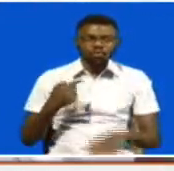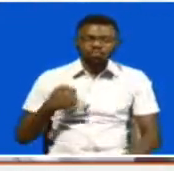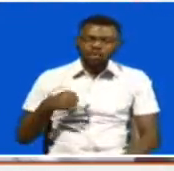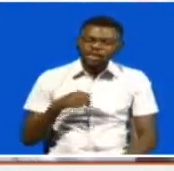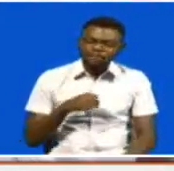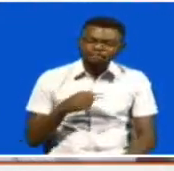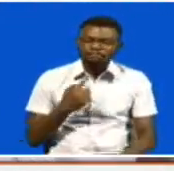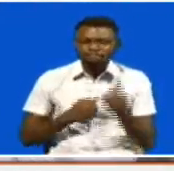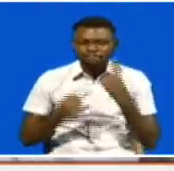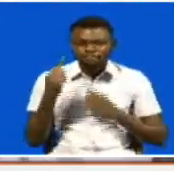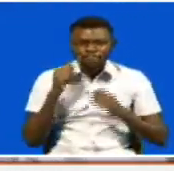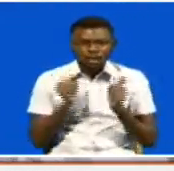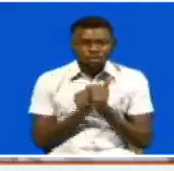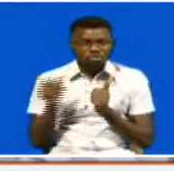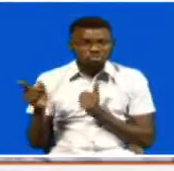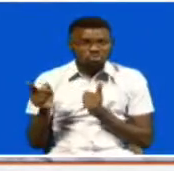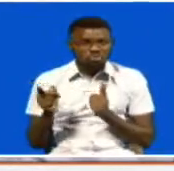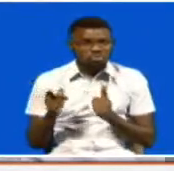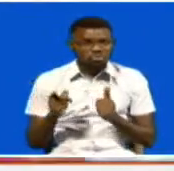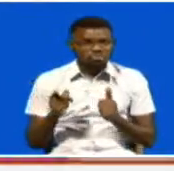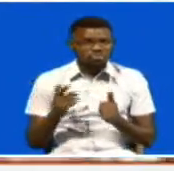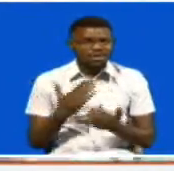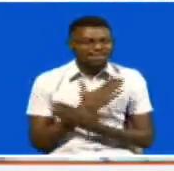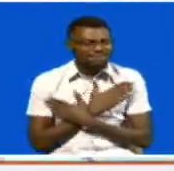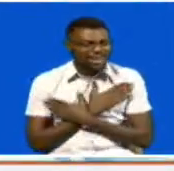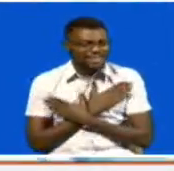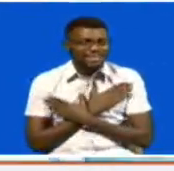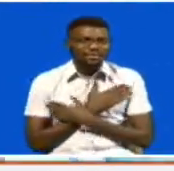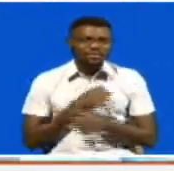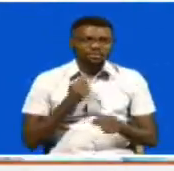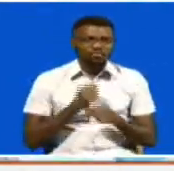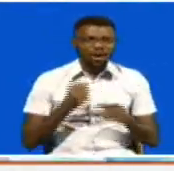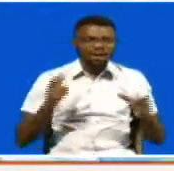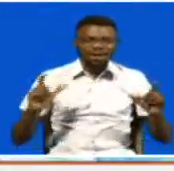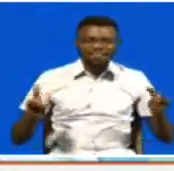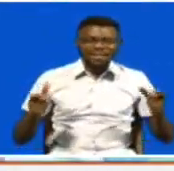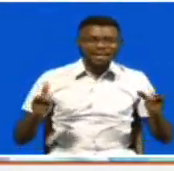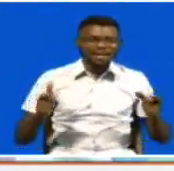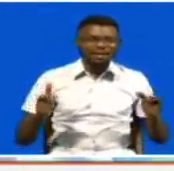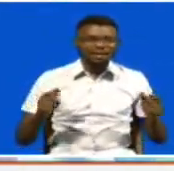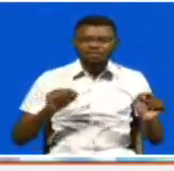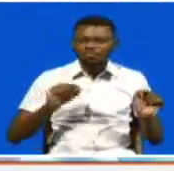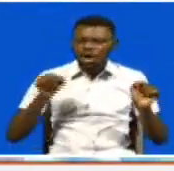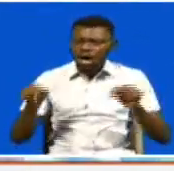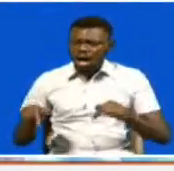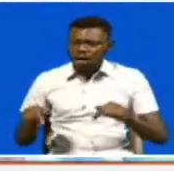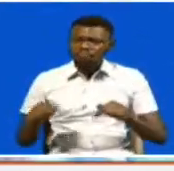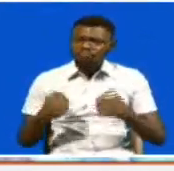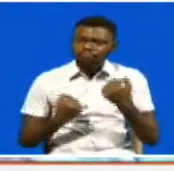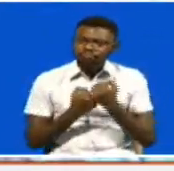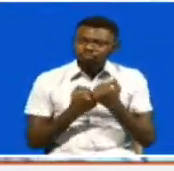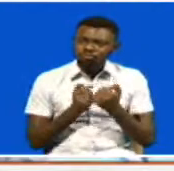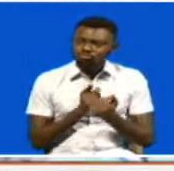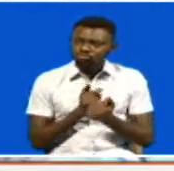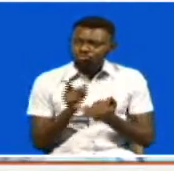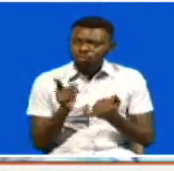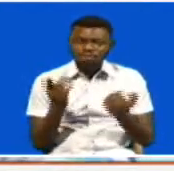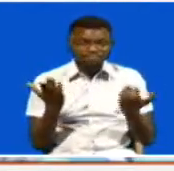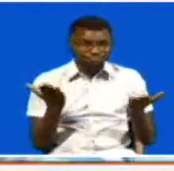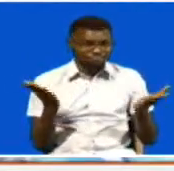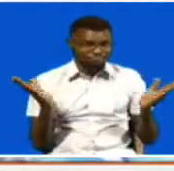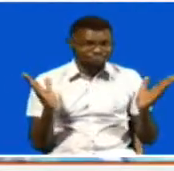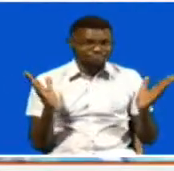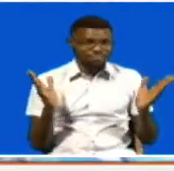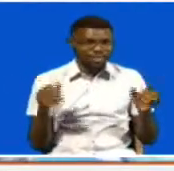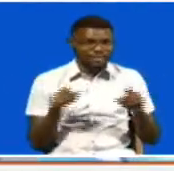okay? And as friends and colleagues in the media, we've come to stand with you and support you, yeah?